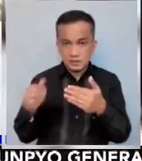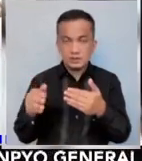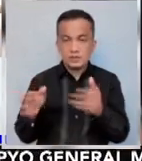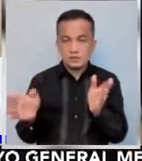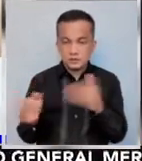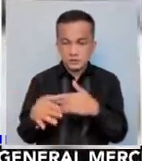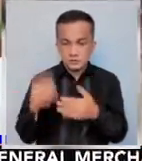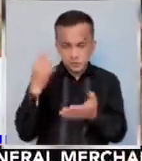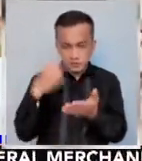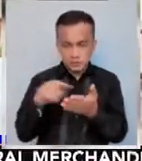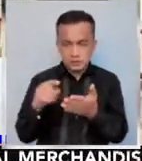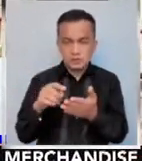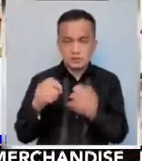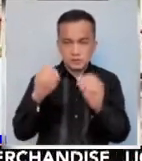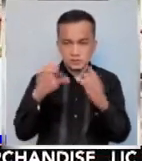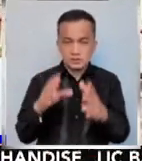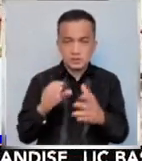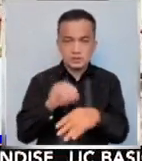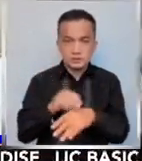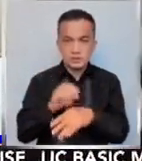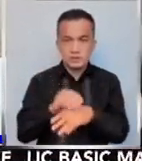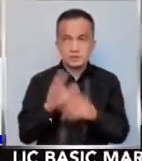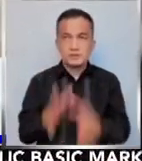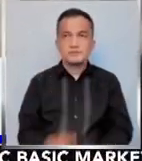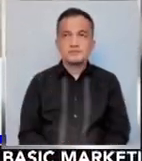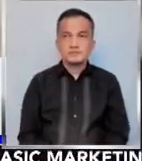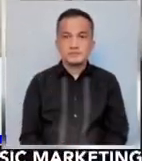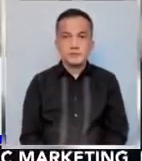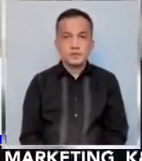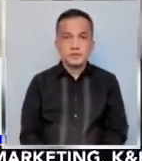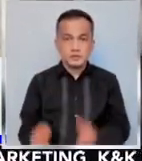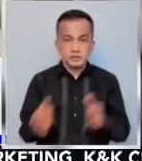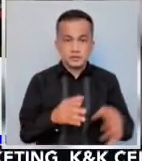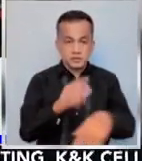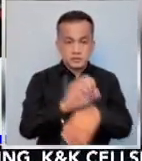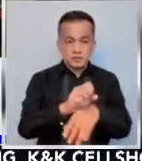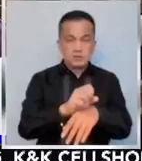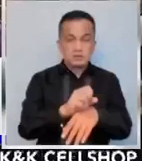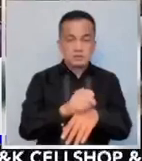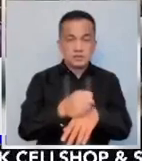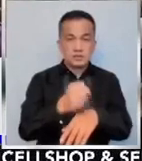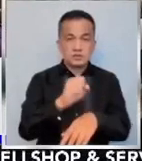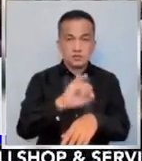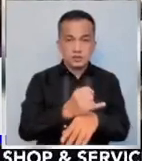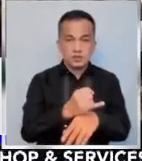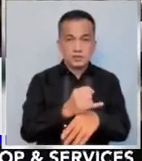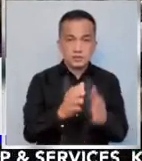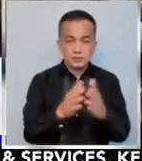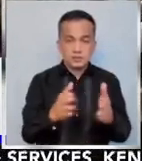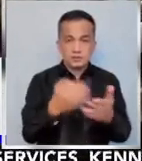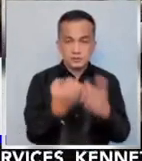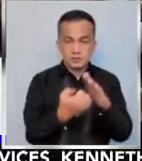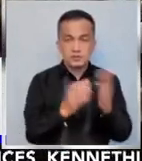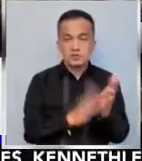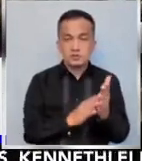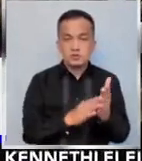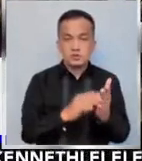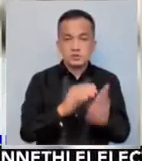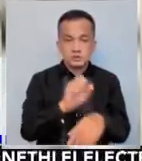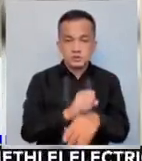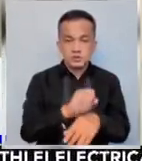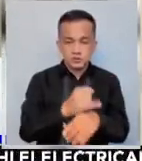tsaka advisor. Sa San Juan Elementary School, na pinakamalaking elementary school naman sa San Juan, may isang estudyanteng